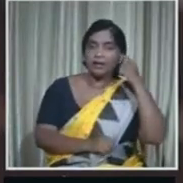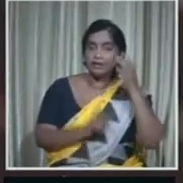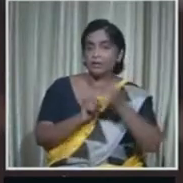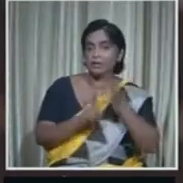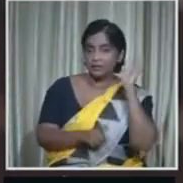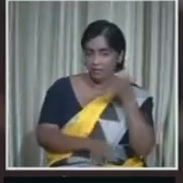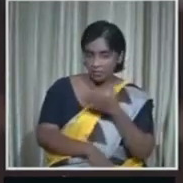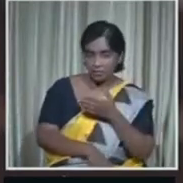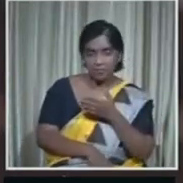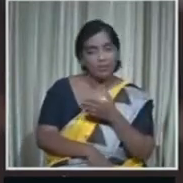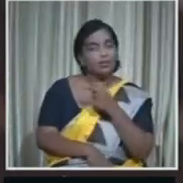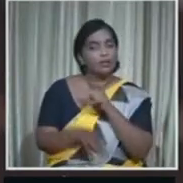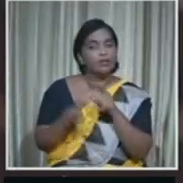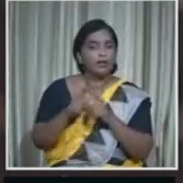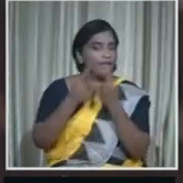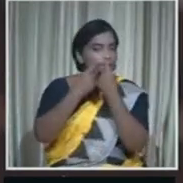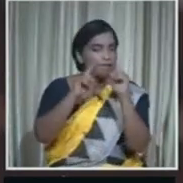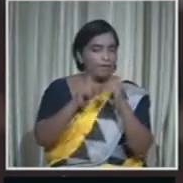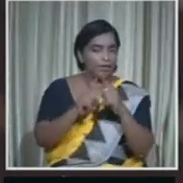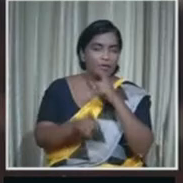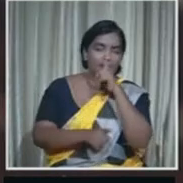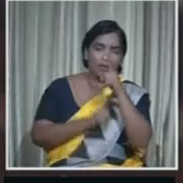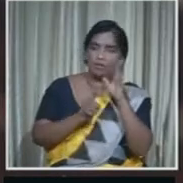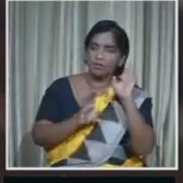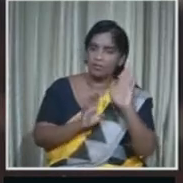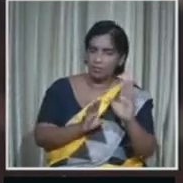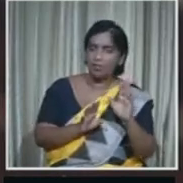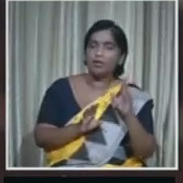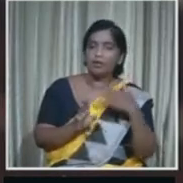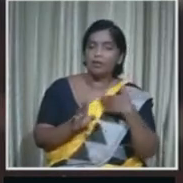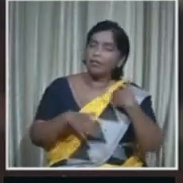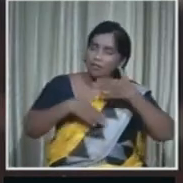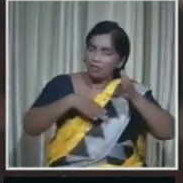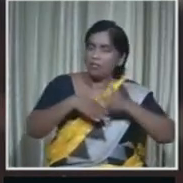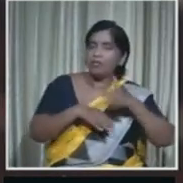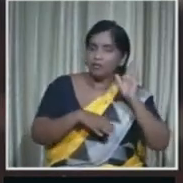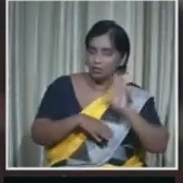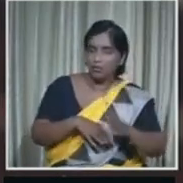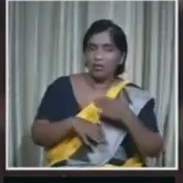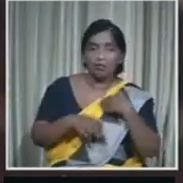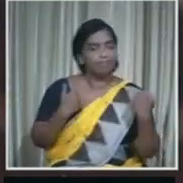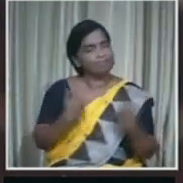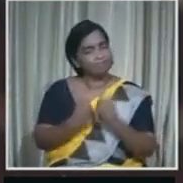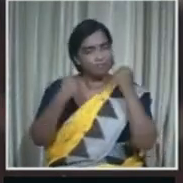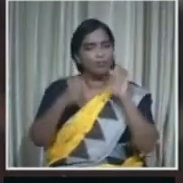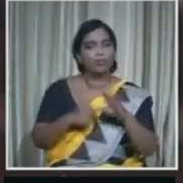ජනාධිපතිතුමා. ඒකට විවිධ අය තිබ්බා ඉල්ලස්සෙන්න එපා. මේකට මූණ දෙන්න ඕනේ. මේකට හැප්පෙන්න ඕනේ.